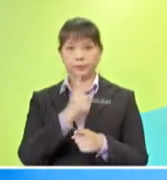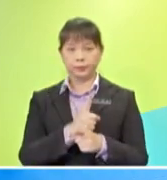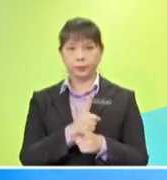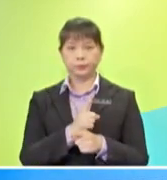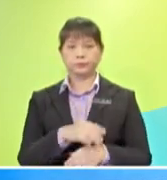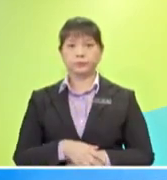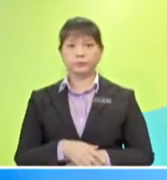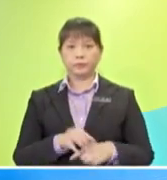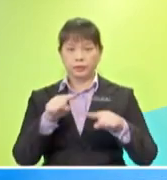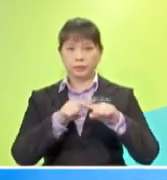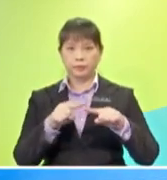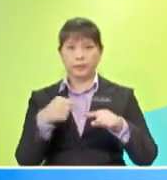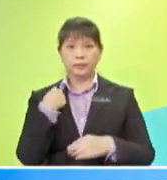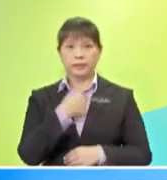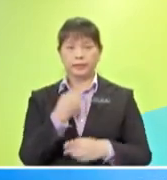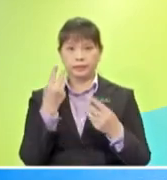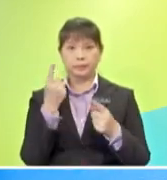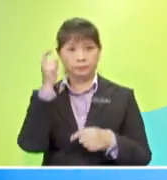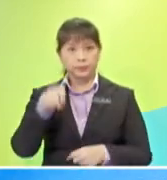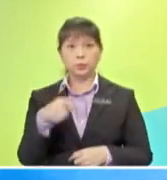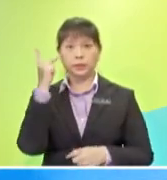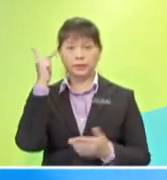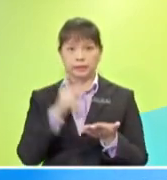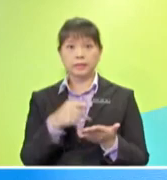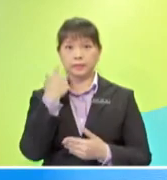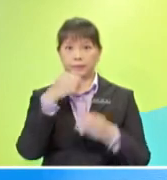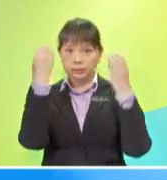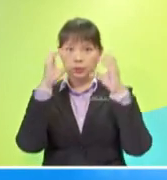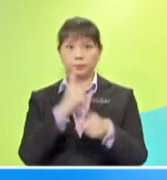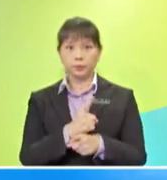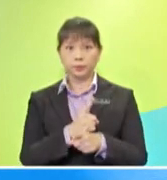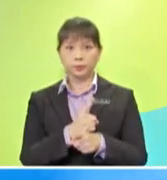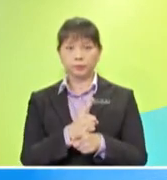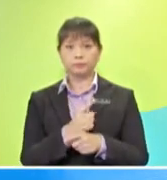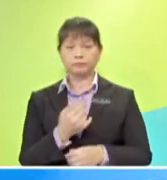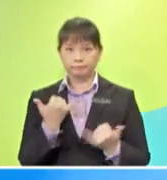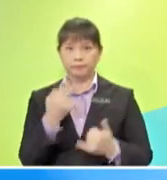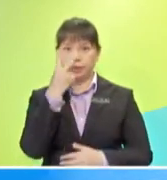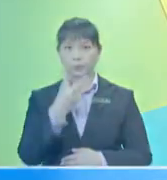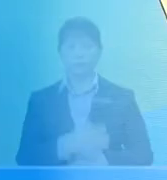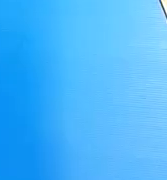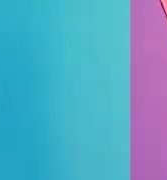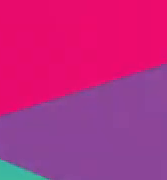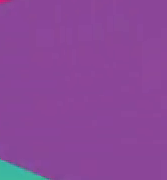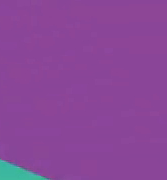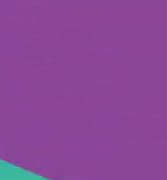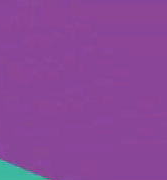kena kenal dulu Siapakah guru kita kalau enggak tahu jum sama-sama kita saksikan profil guru kita